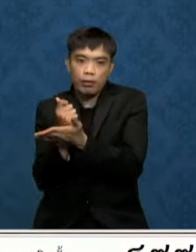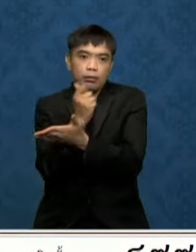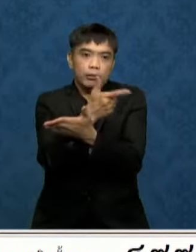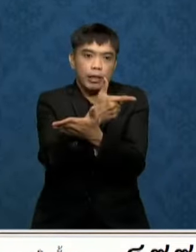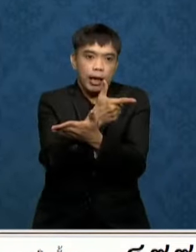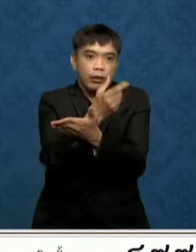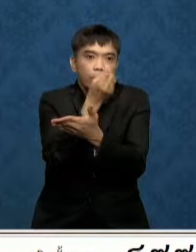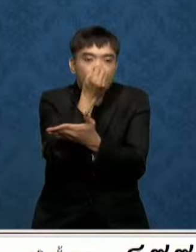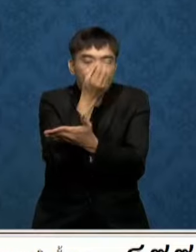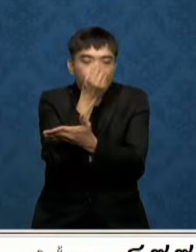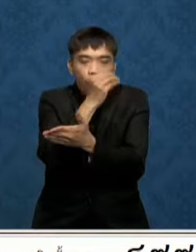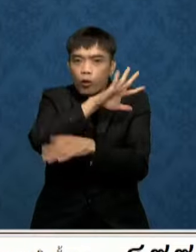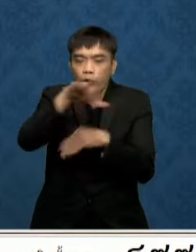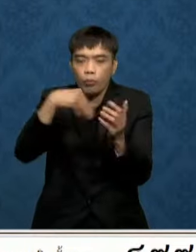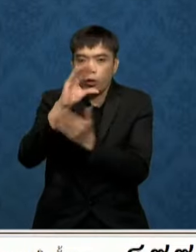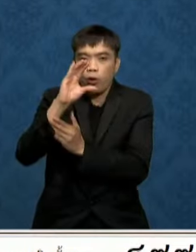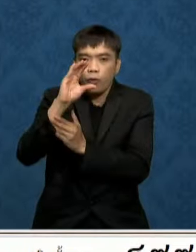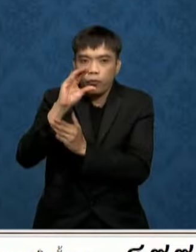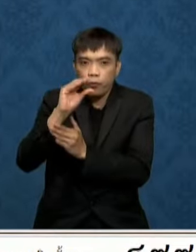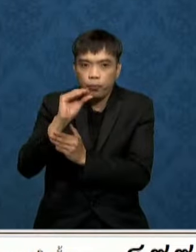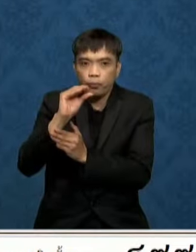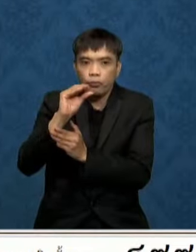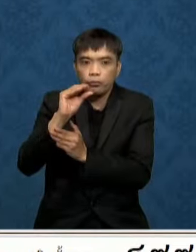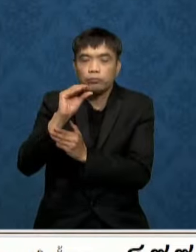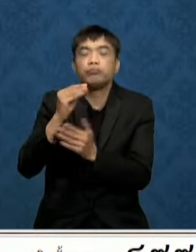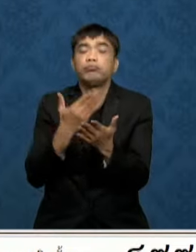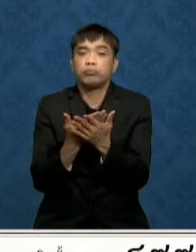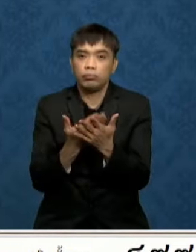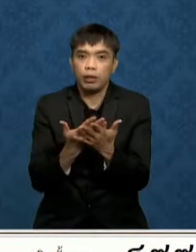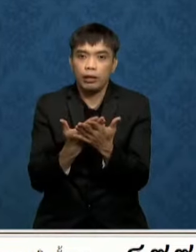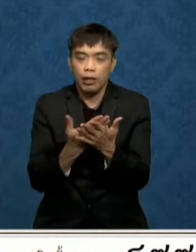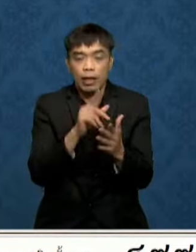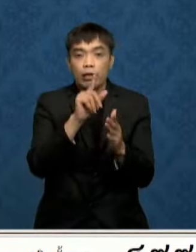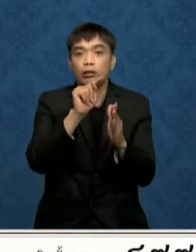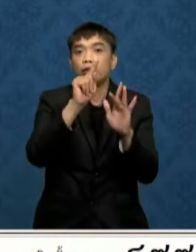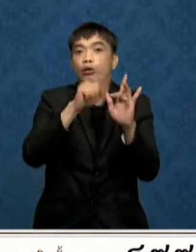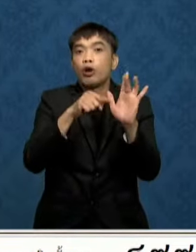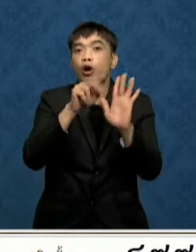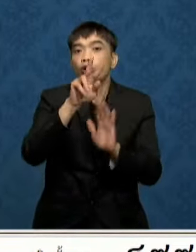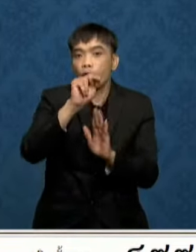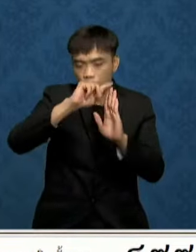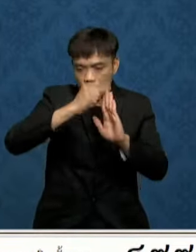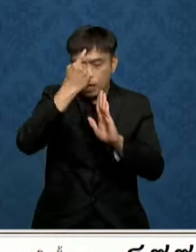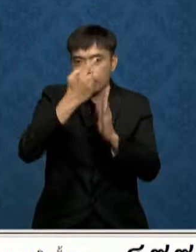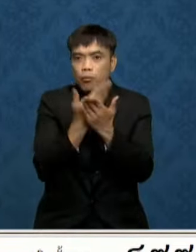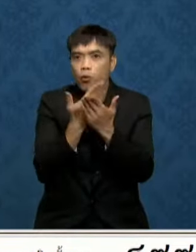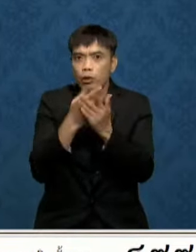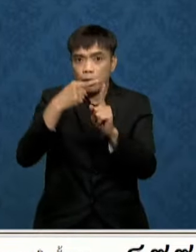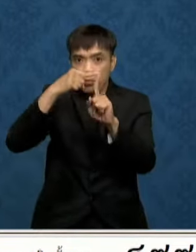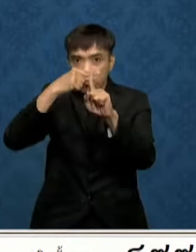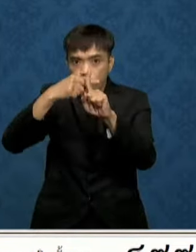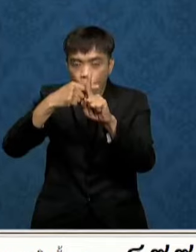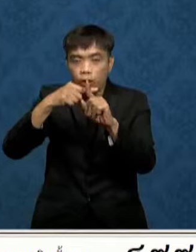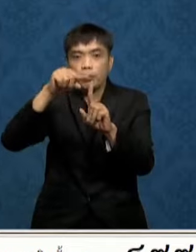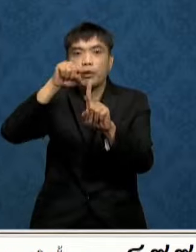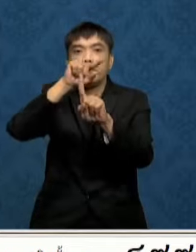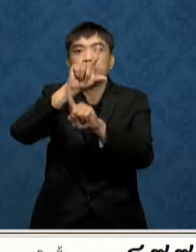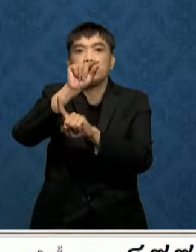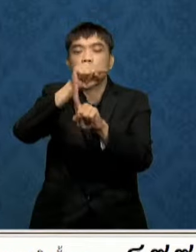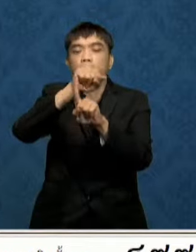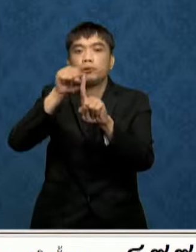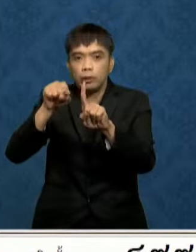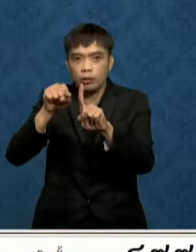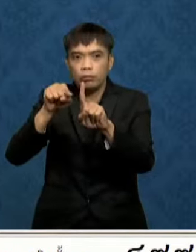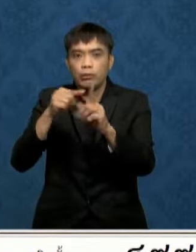เบี้ยซะทั้งหมดแล้วถ้ารวมกับเงินต้นด้วยเนี่ยมันก็จะขึ้นไปเกือบๆ 20%ค่ะท่านประธานอันนี้มันเป็นปัญหาที่มันจะ